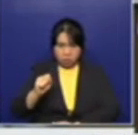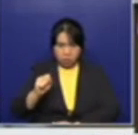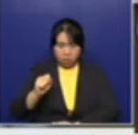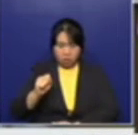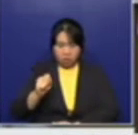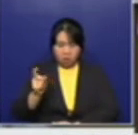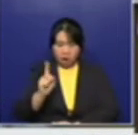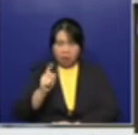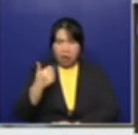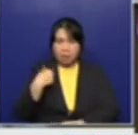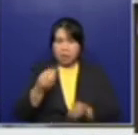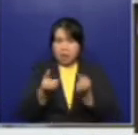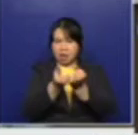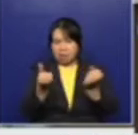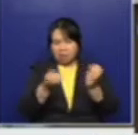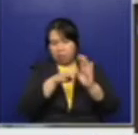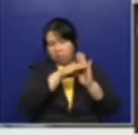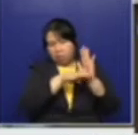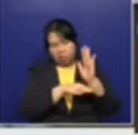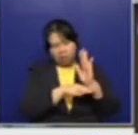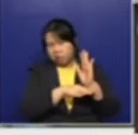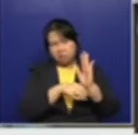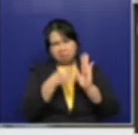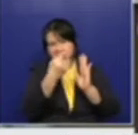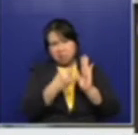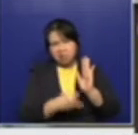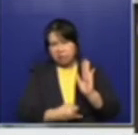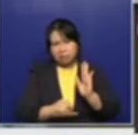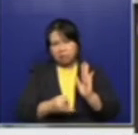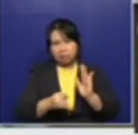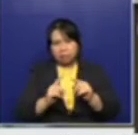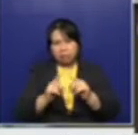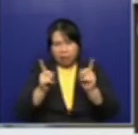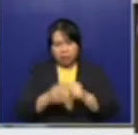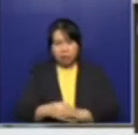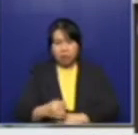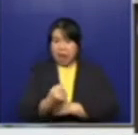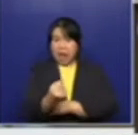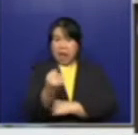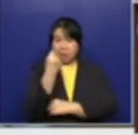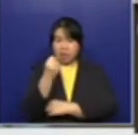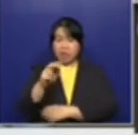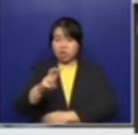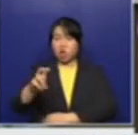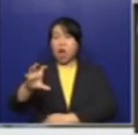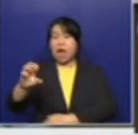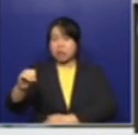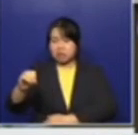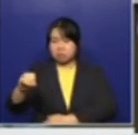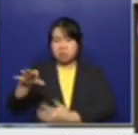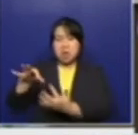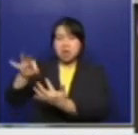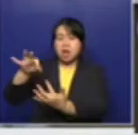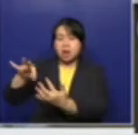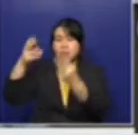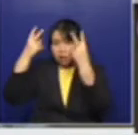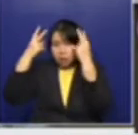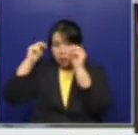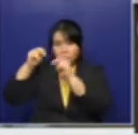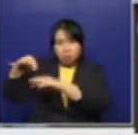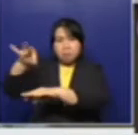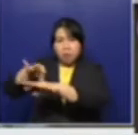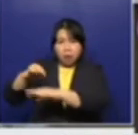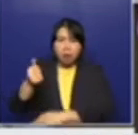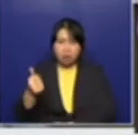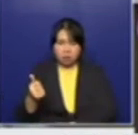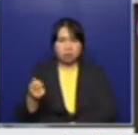มนูญที่มีลักษณะพิกลพิการให้อำนาจที่คนหนึ่งเลือกมา250สามารถที่ตั้งนายกรัฐมนตรีได้เพ